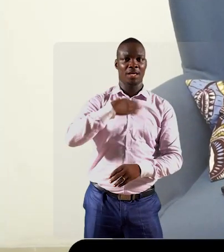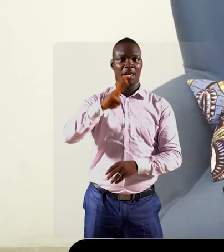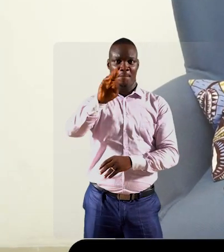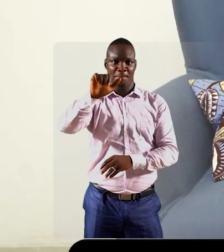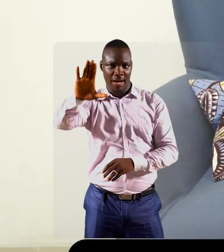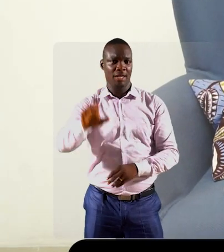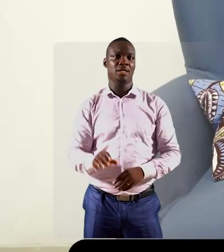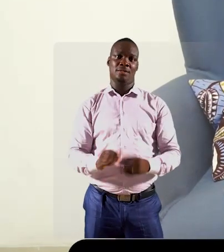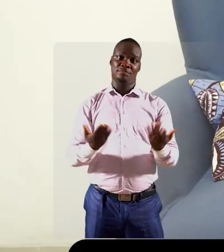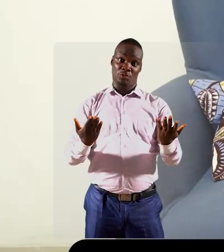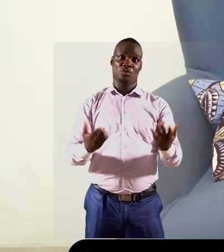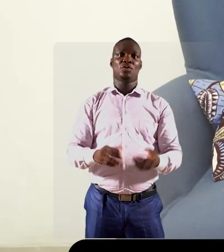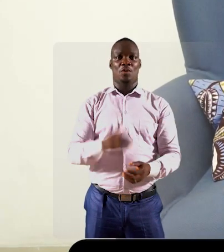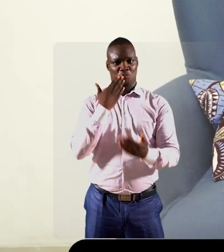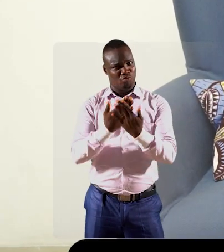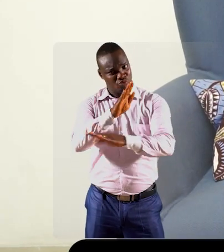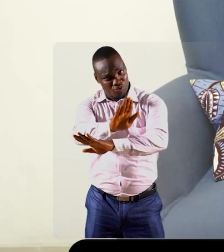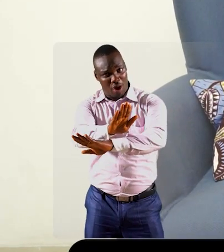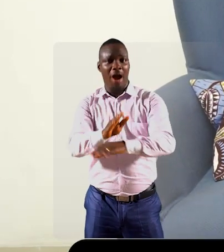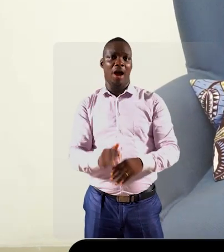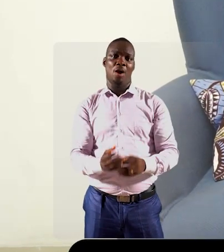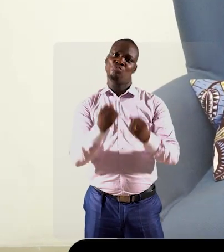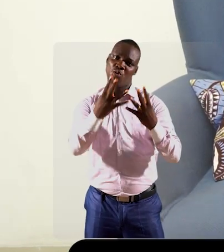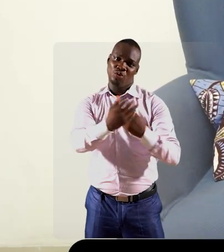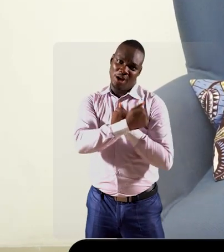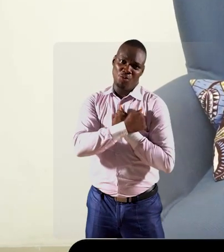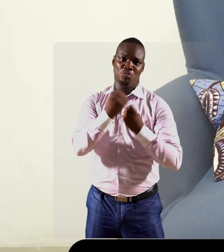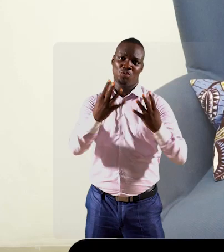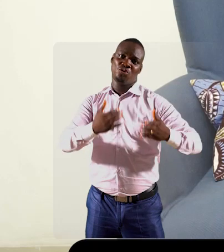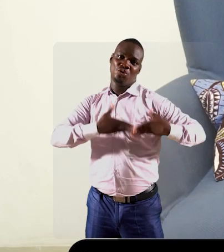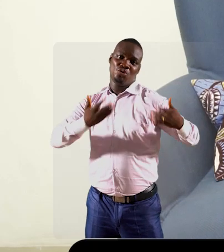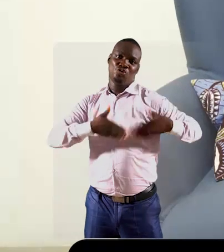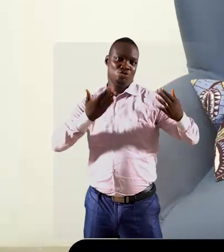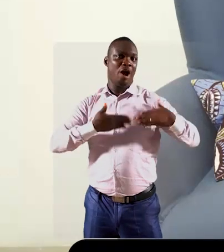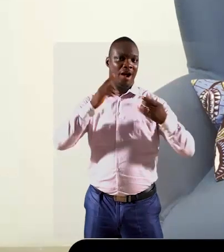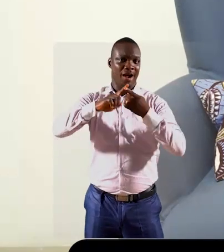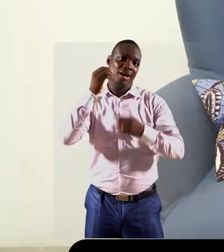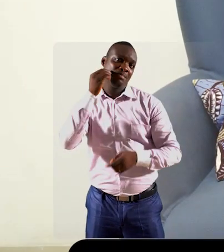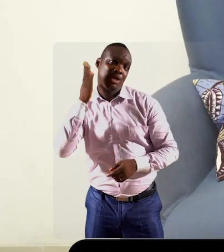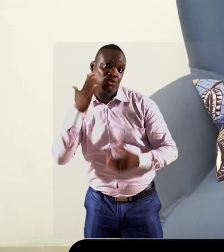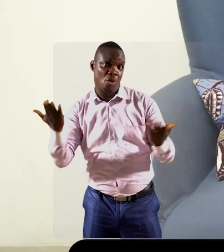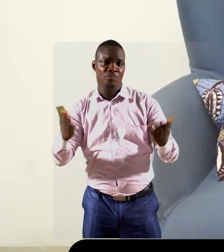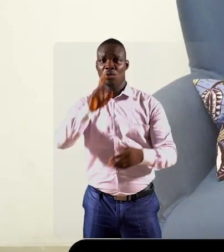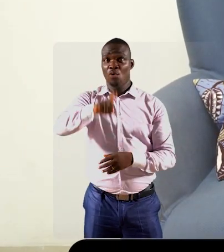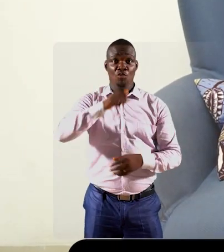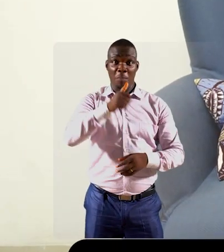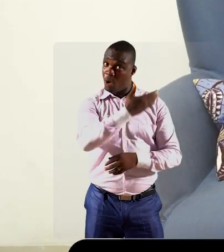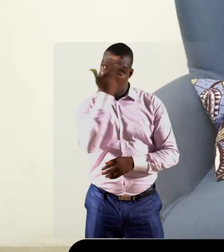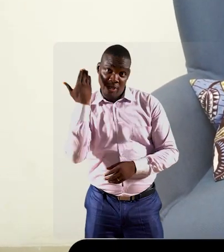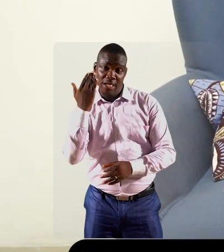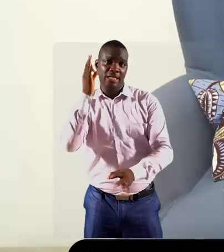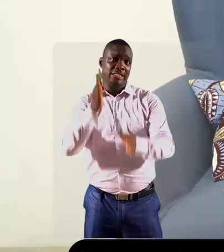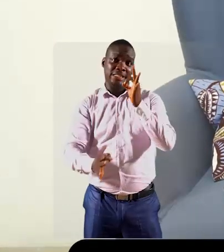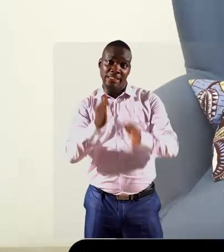vous souhaite un après-midi des plus réussis. Je vous envoie beaucoup de cœur et beaucoup de love. Allez, plein de bonheur à la maison. Profitez bien, sans oublier que celui